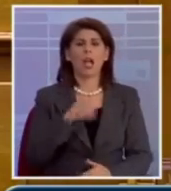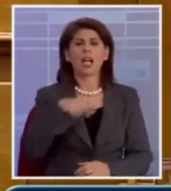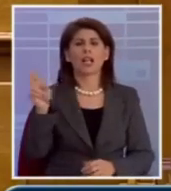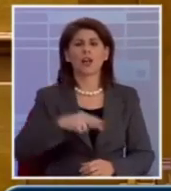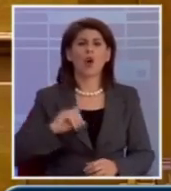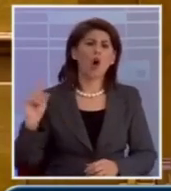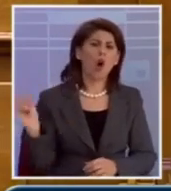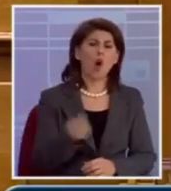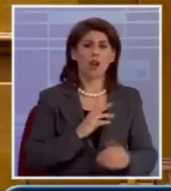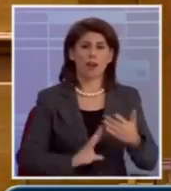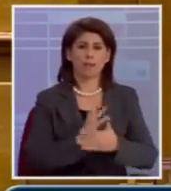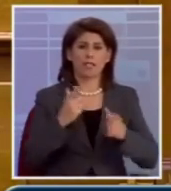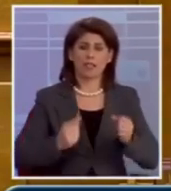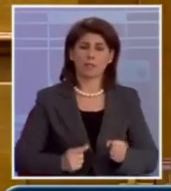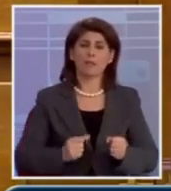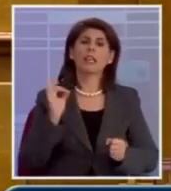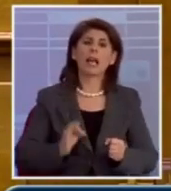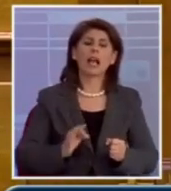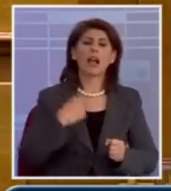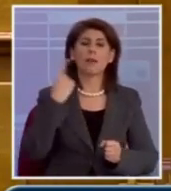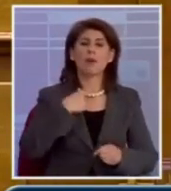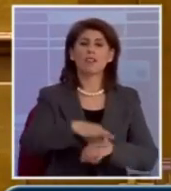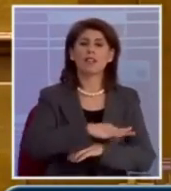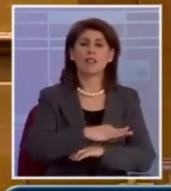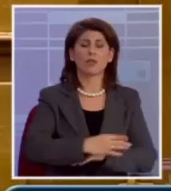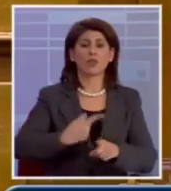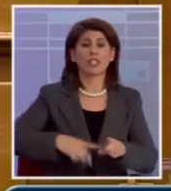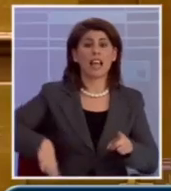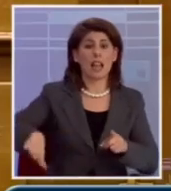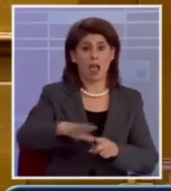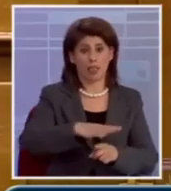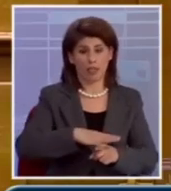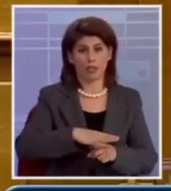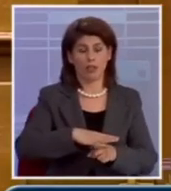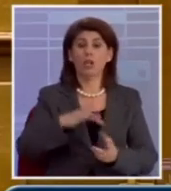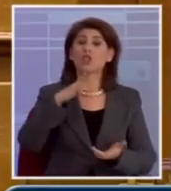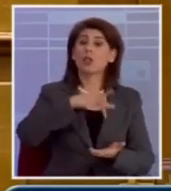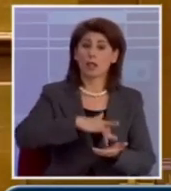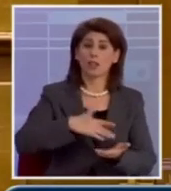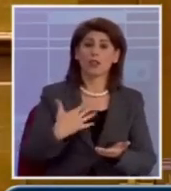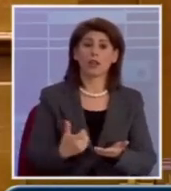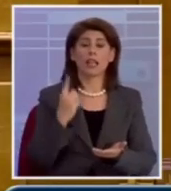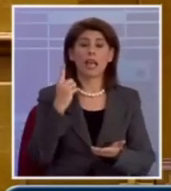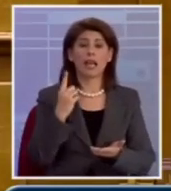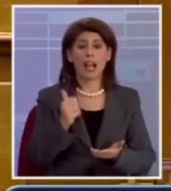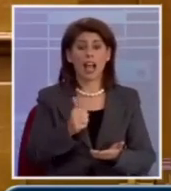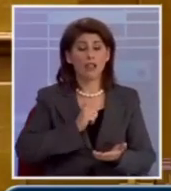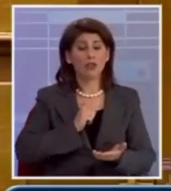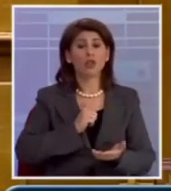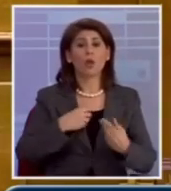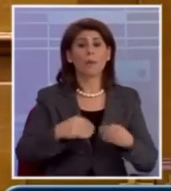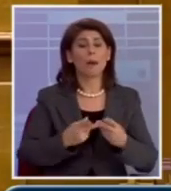όλοι οι αναπτυξιακοί θεσμοί και κάθε μορφή σχεδιασμός στη χώρα. Στο επίκεντρο μπαίνει ένα